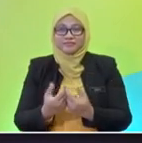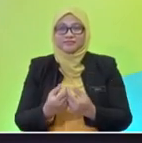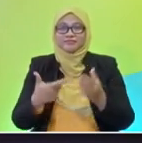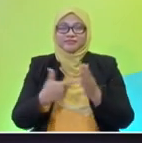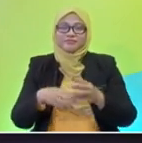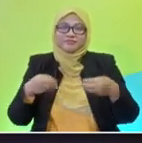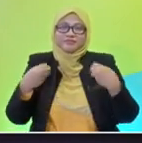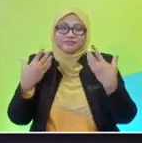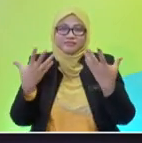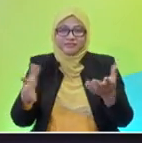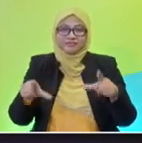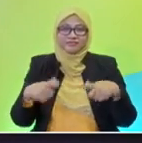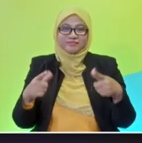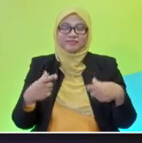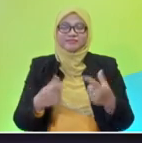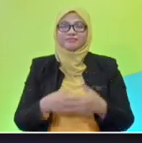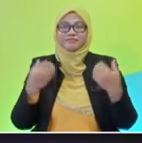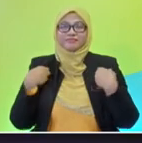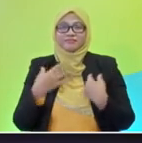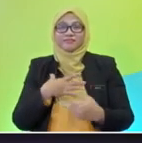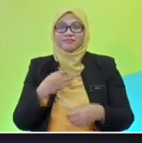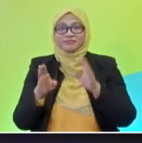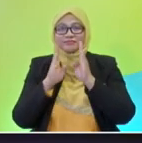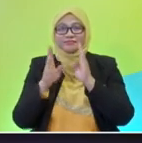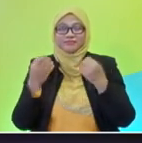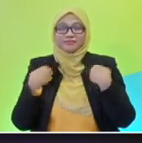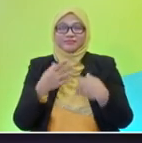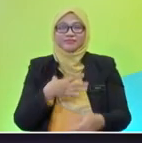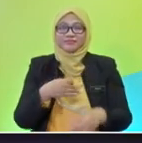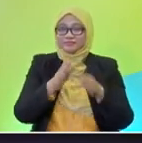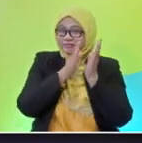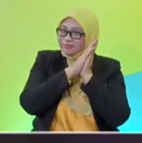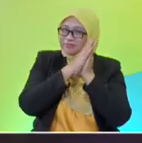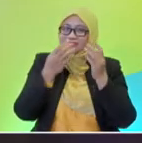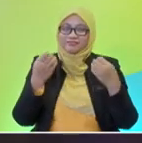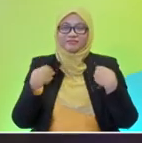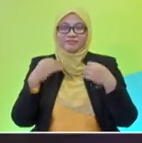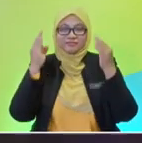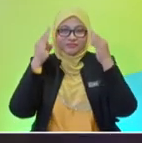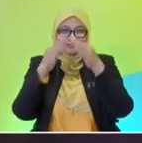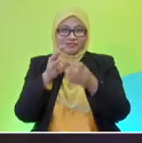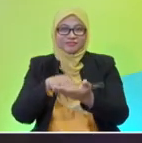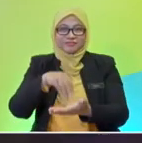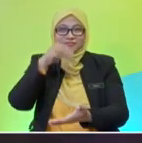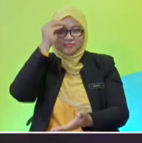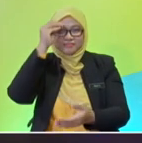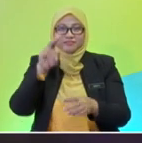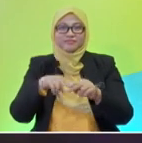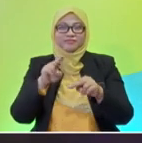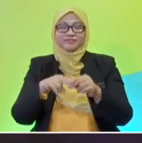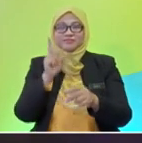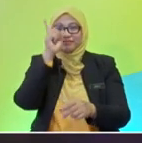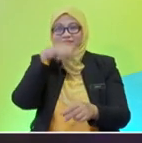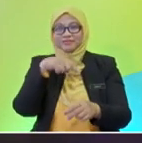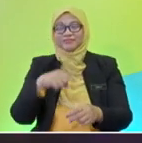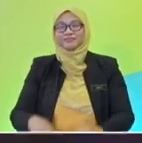suka berbual, ada yang suka keluar kelas, ada macam-macam ragam. Ada yang betul-betul tekun belajar. Betul. Kita nak duduk depan sekali itu, cikgu.